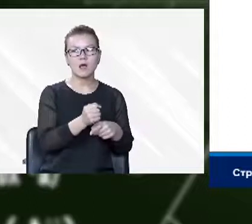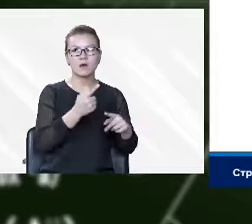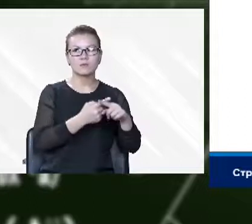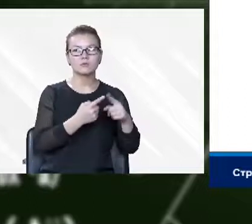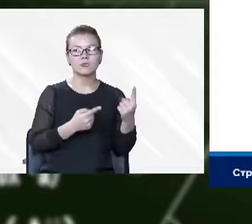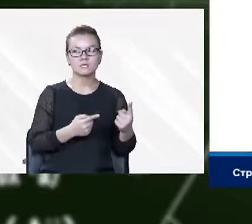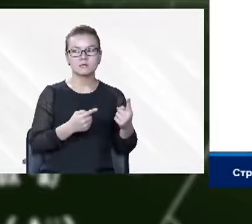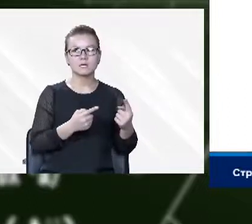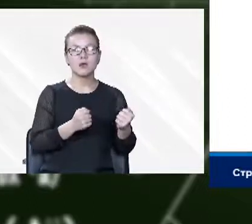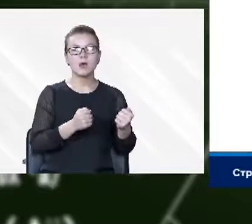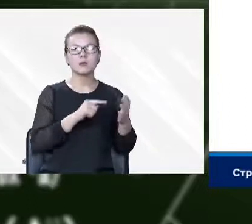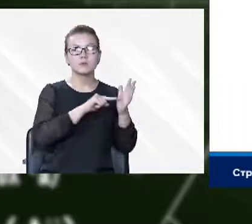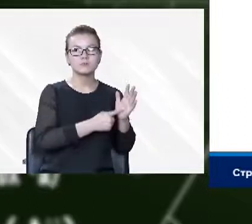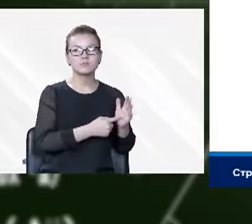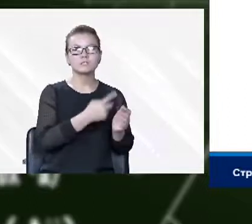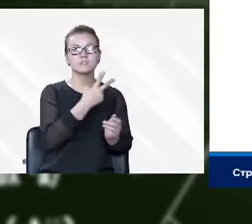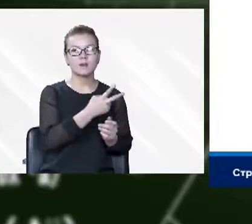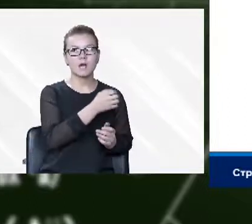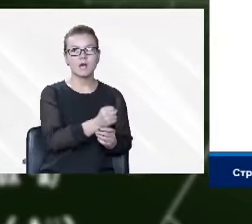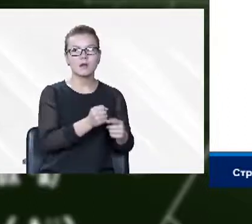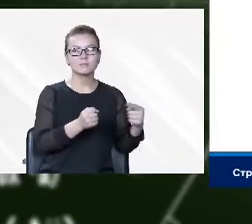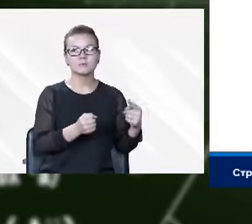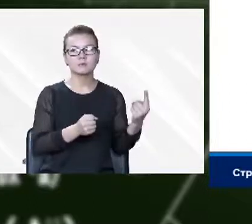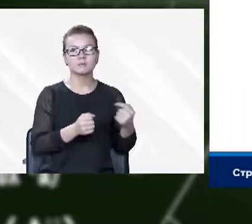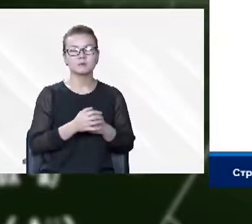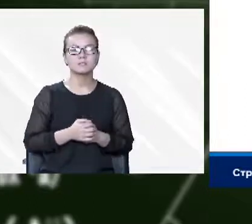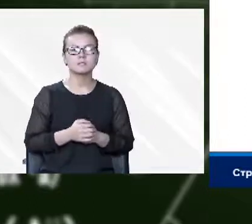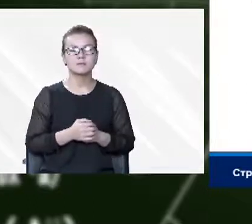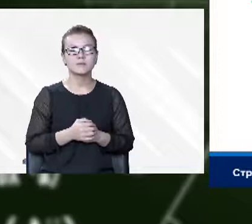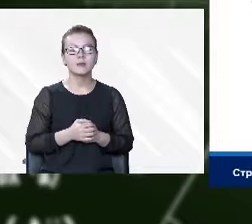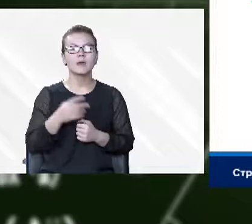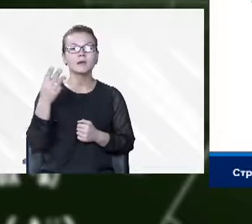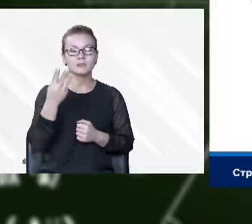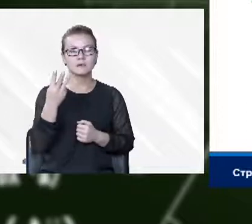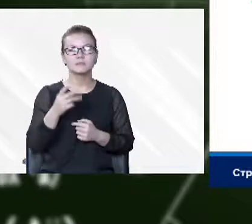разности 2а и единицы. Шаг третий.